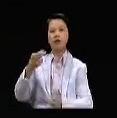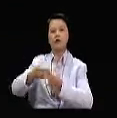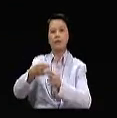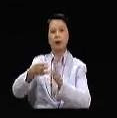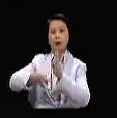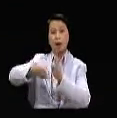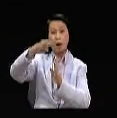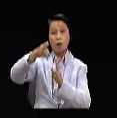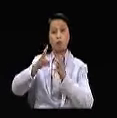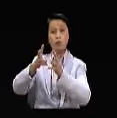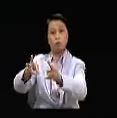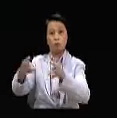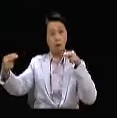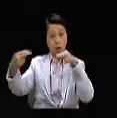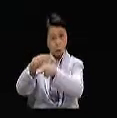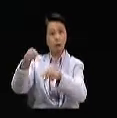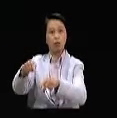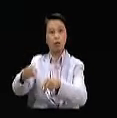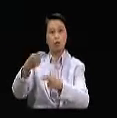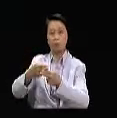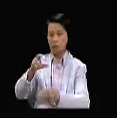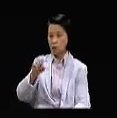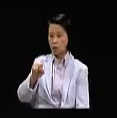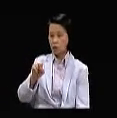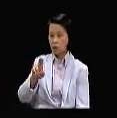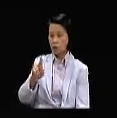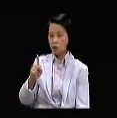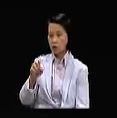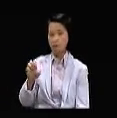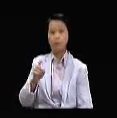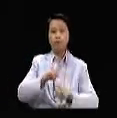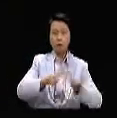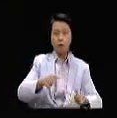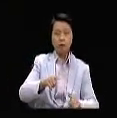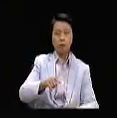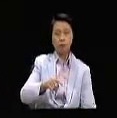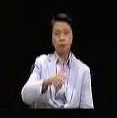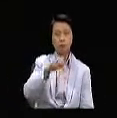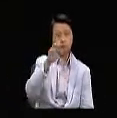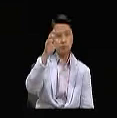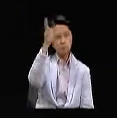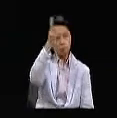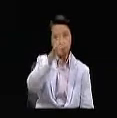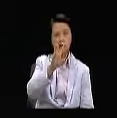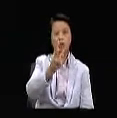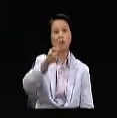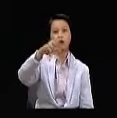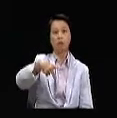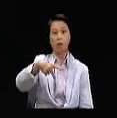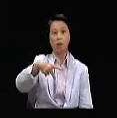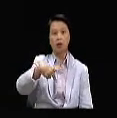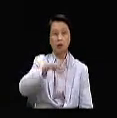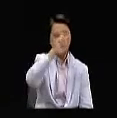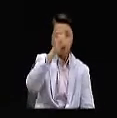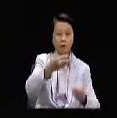survei tetapi kerajaan khususnya di bawah Wilayah pustaka lumpuh mencari satu tanah lain untuk digantikan